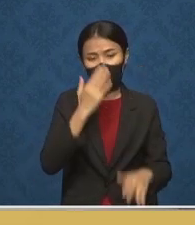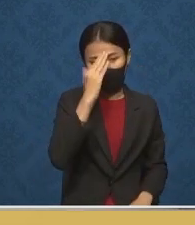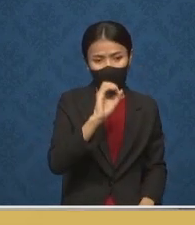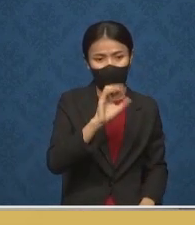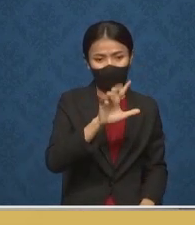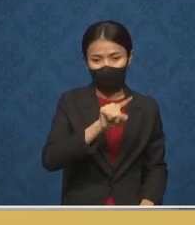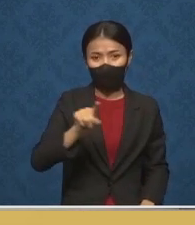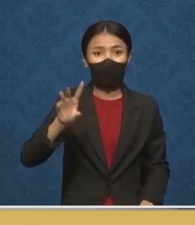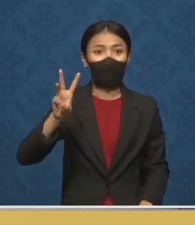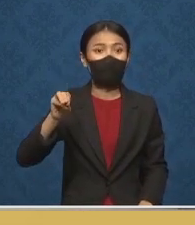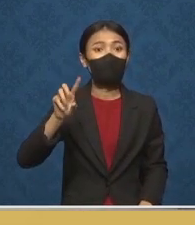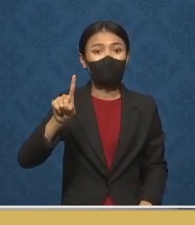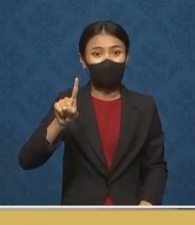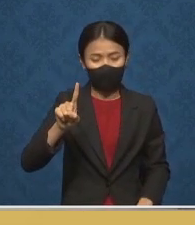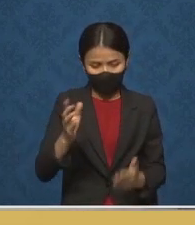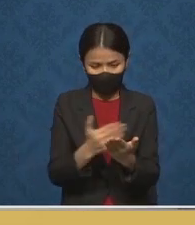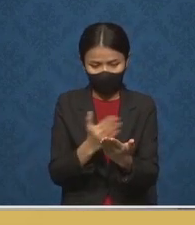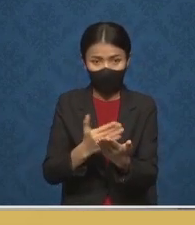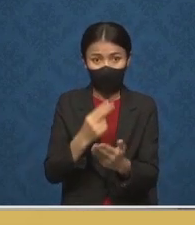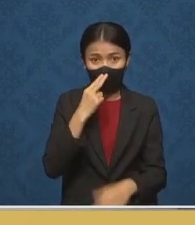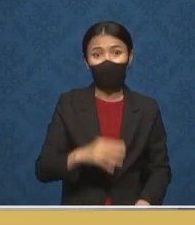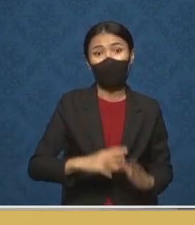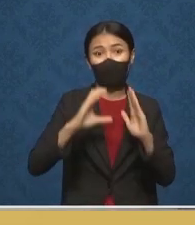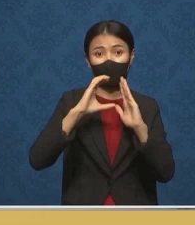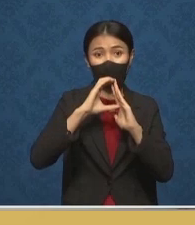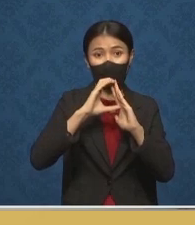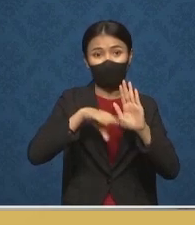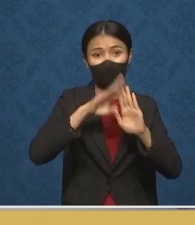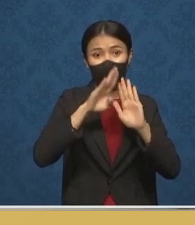561เนี่ยท่านลองนับดูครับส่วนภูมิภาค